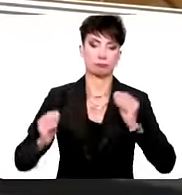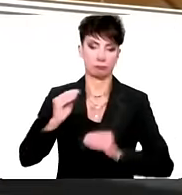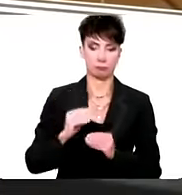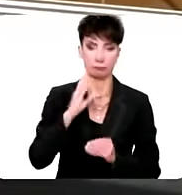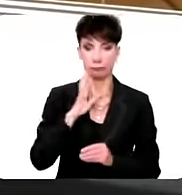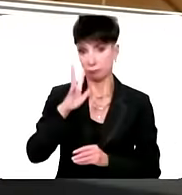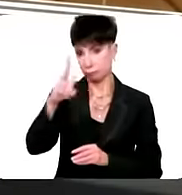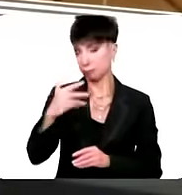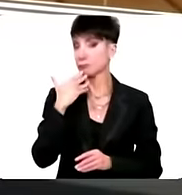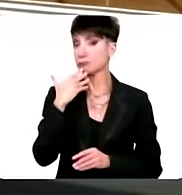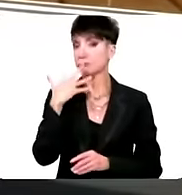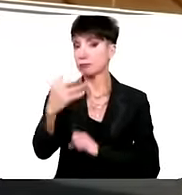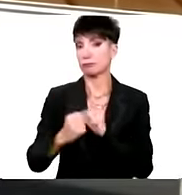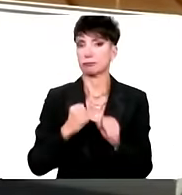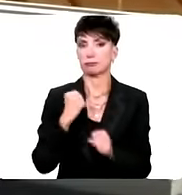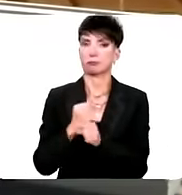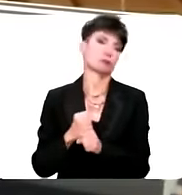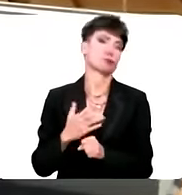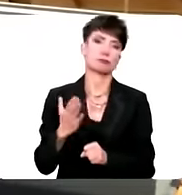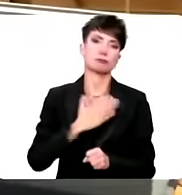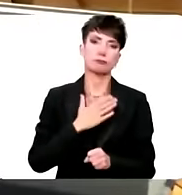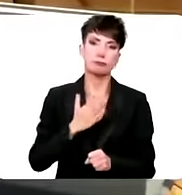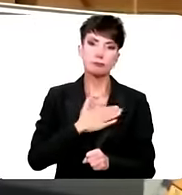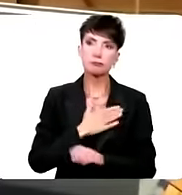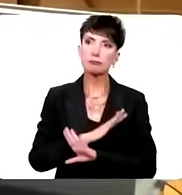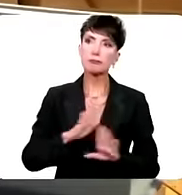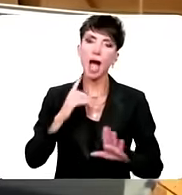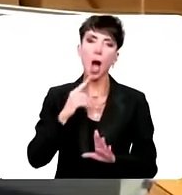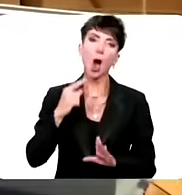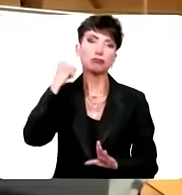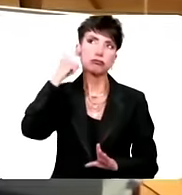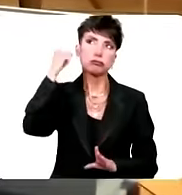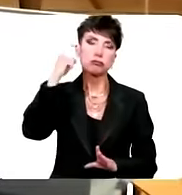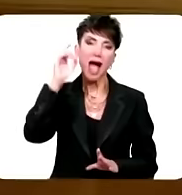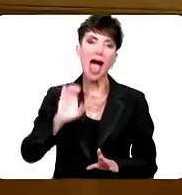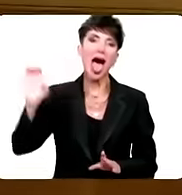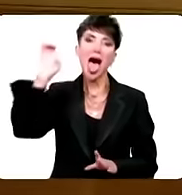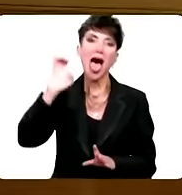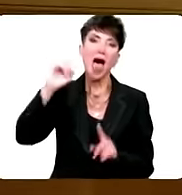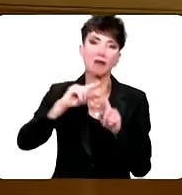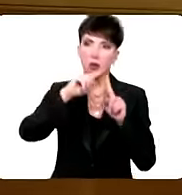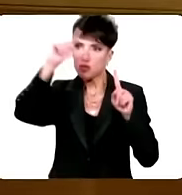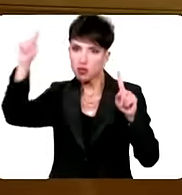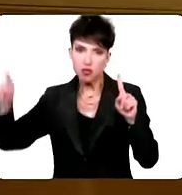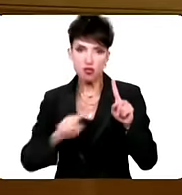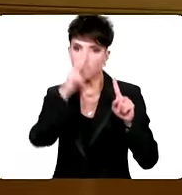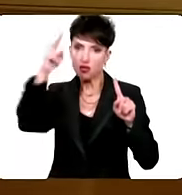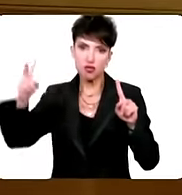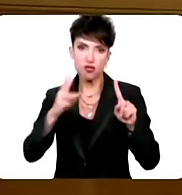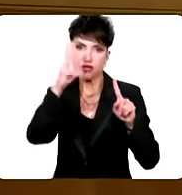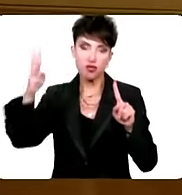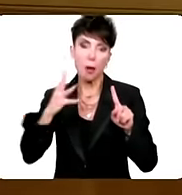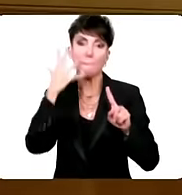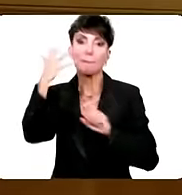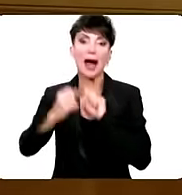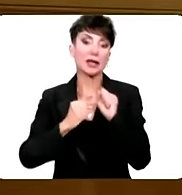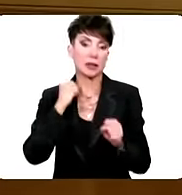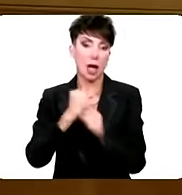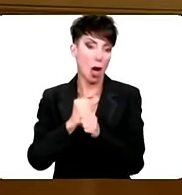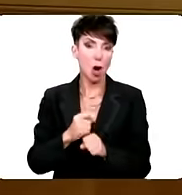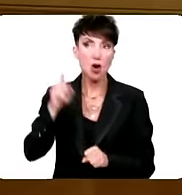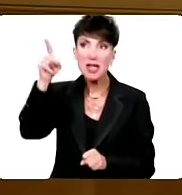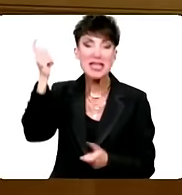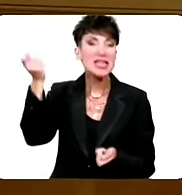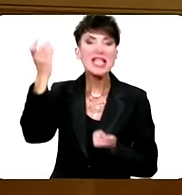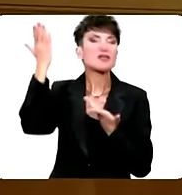αναφέρομαι στην πενταετία, γιατί αυτός είναι ο κύκλος του Ευρωκοινοβουλίου και ο Ευρωπαϊκός κύκλος, να εξηγήσουμε τι γίνεται ακριβώς στην Ευρώπη και γιατί αυτά που γίνονται μας αφορούν. Ξέρετε,